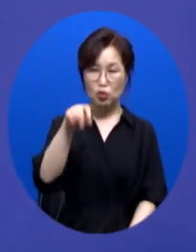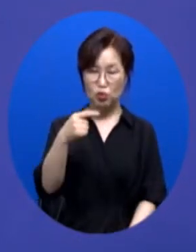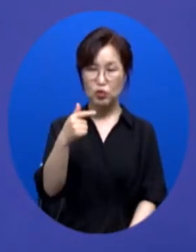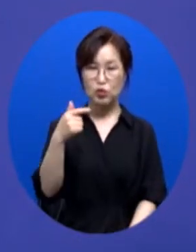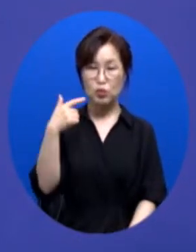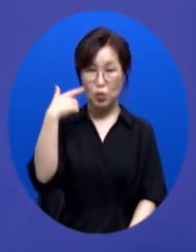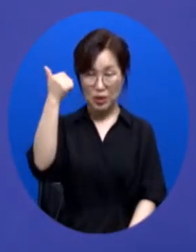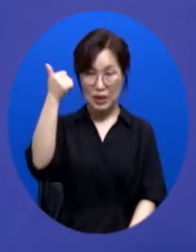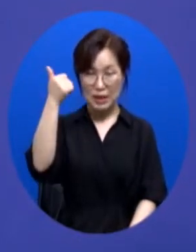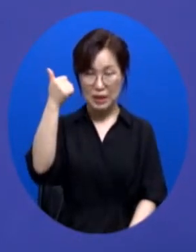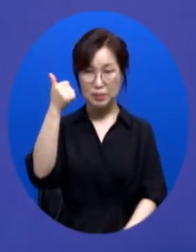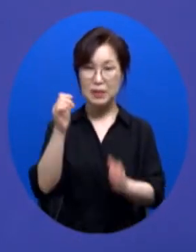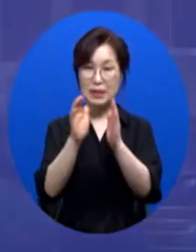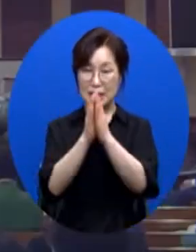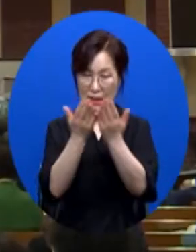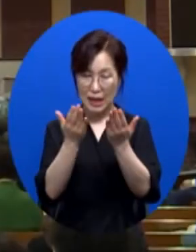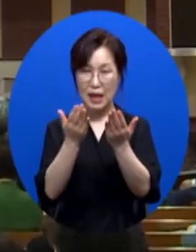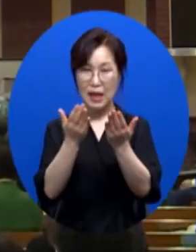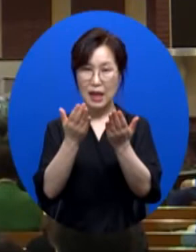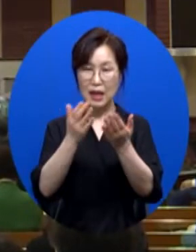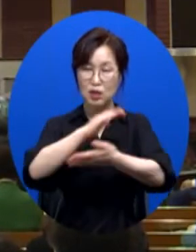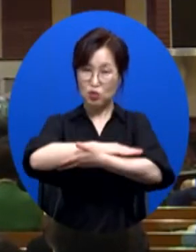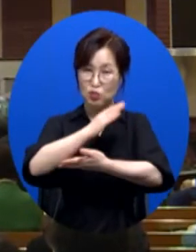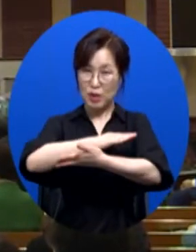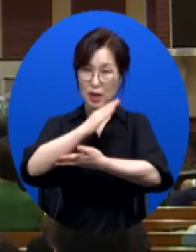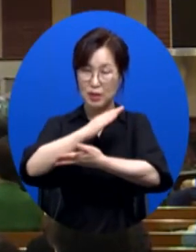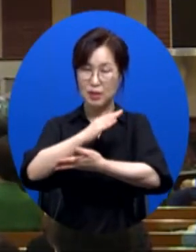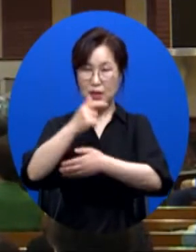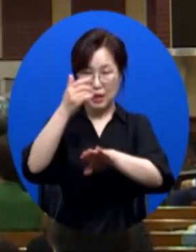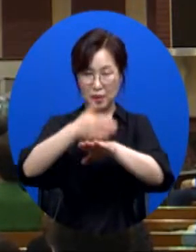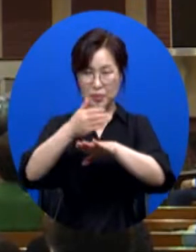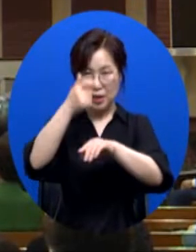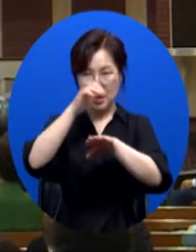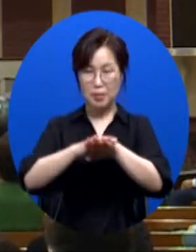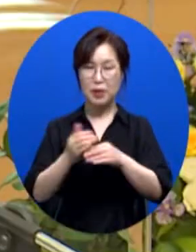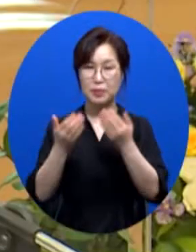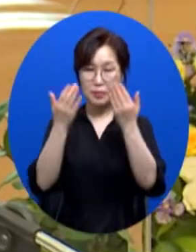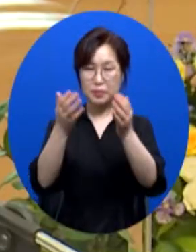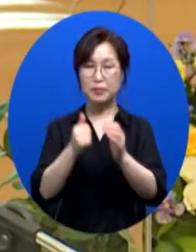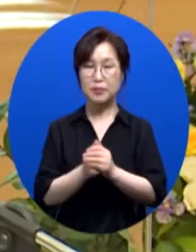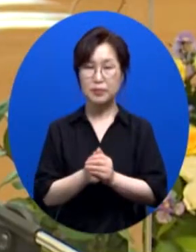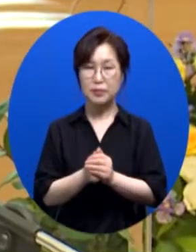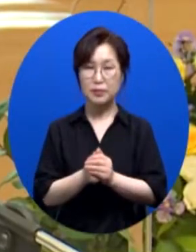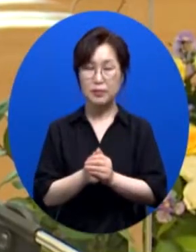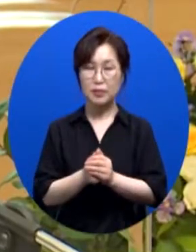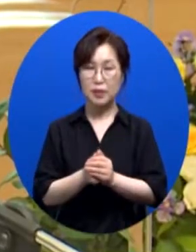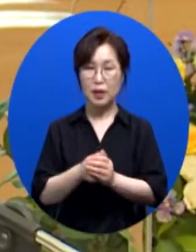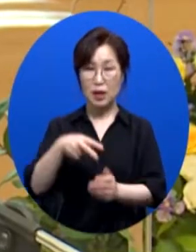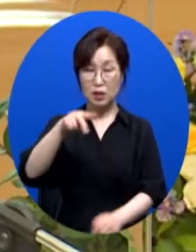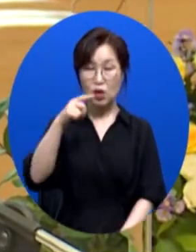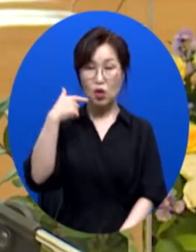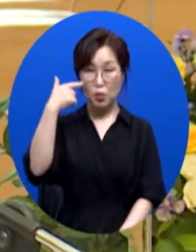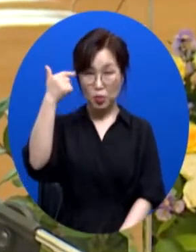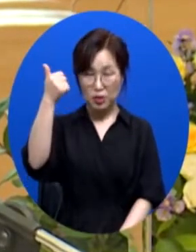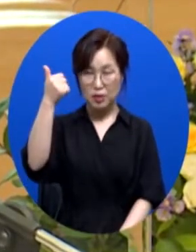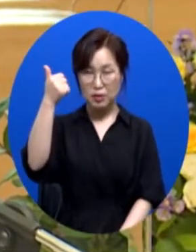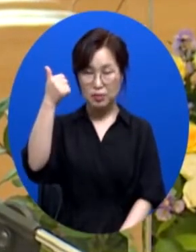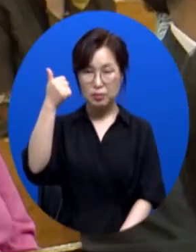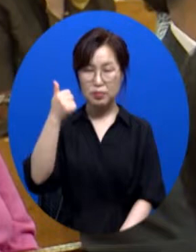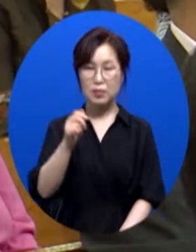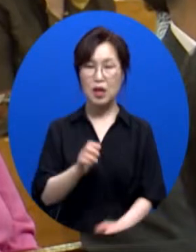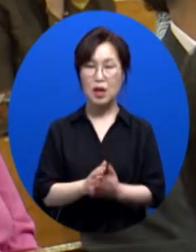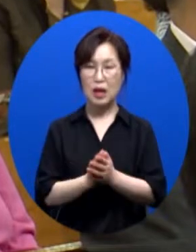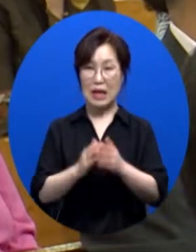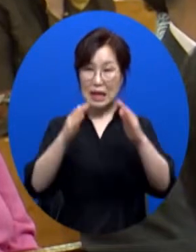감사예배를 드렸습니다 차액 김용은 목사를 저수 란 중동 교배소 정표 목사는 무 토지